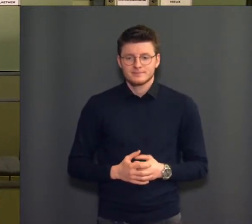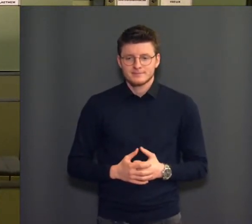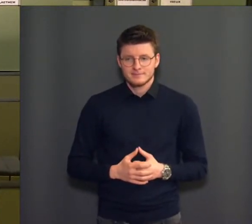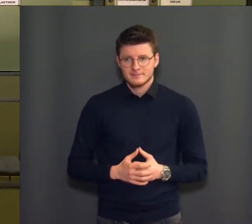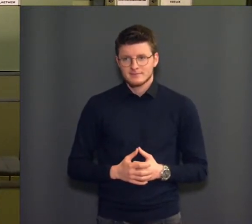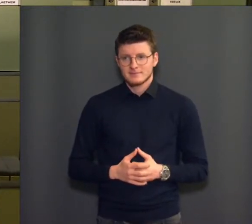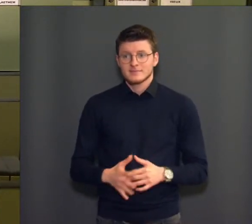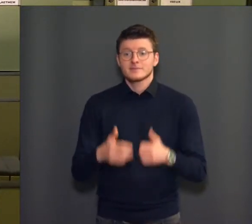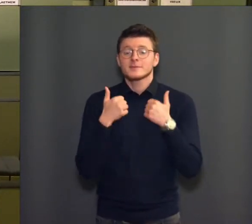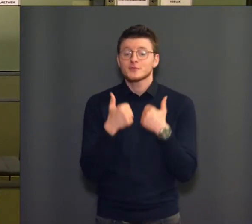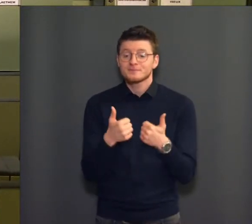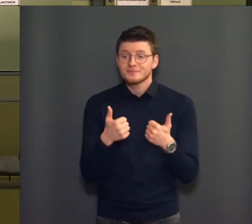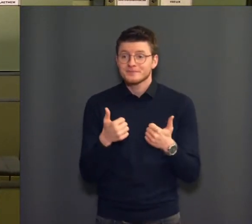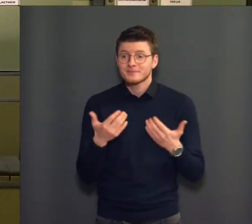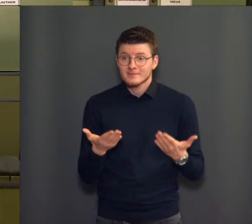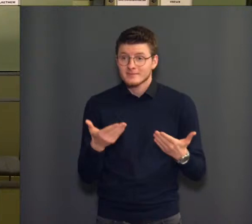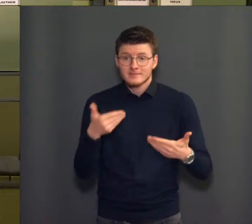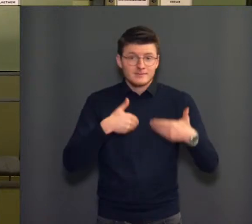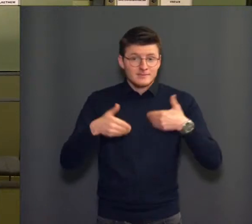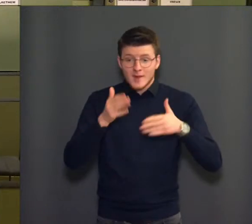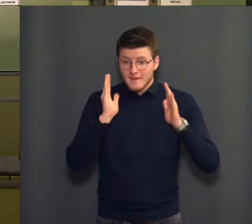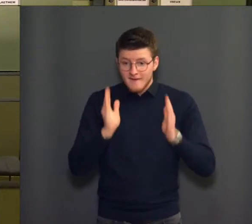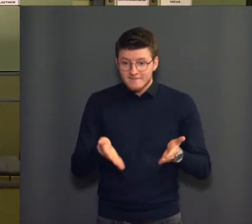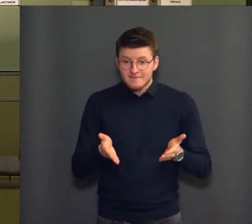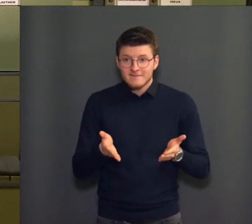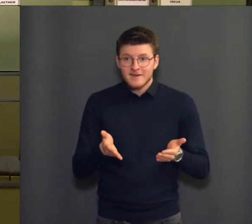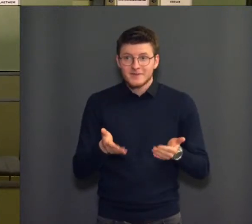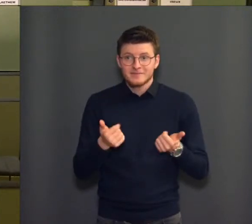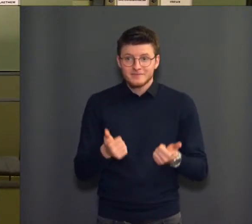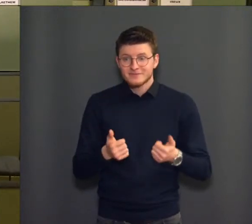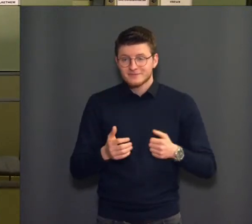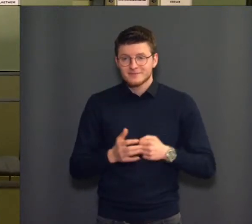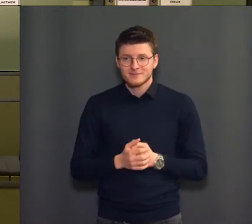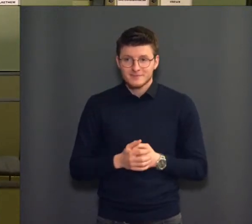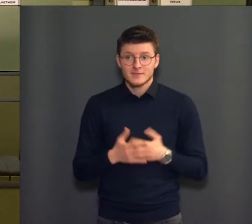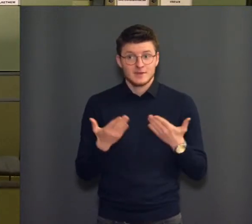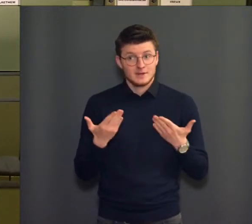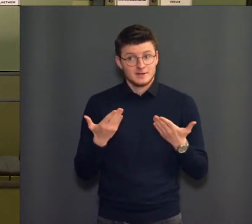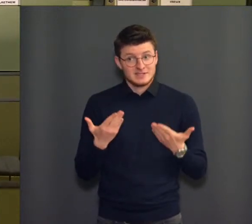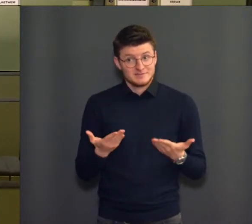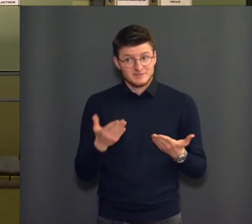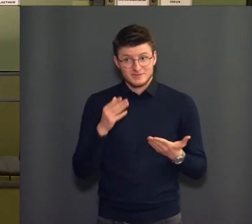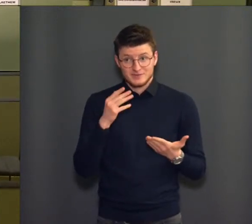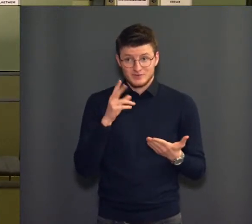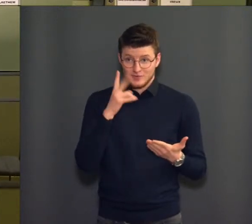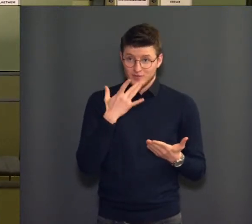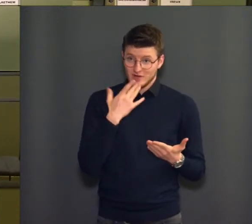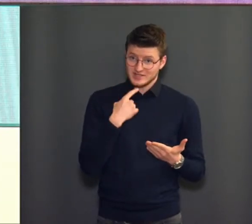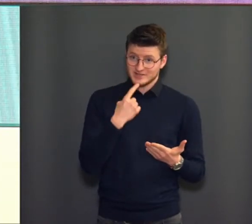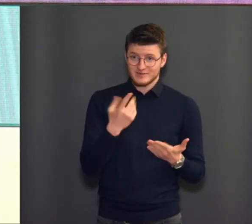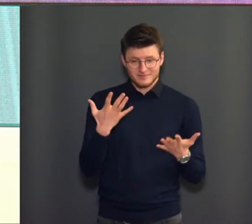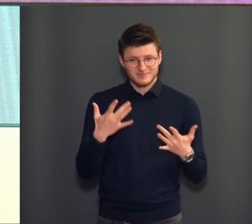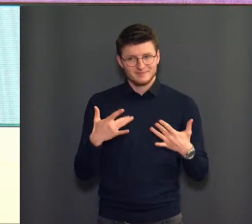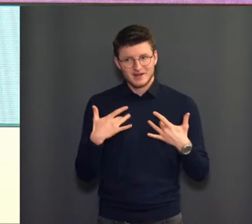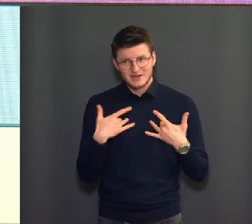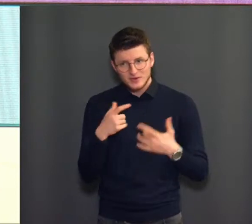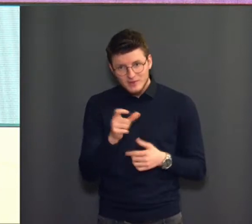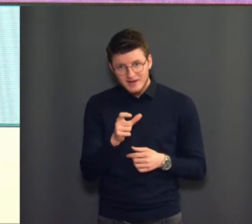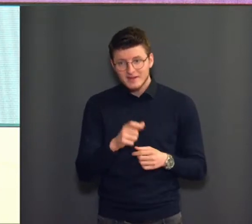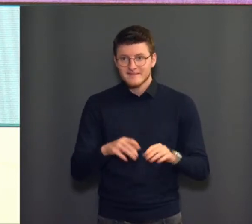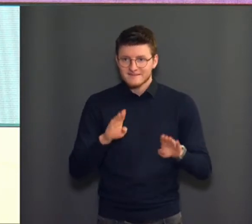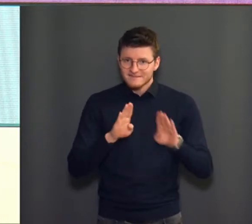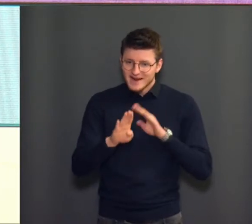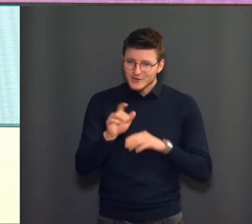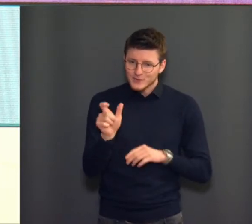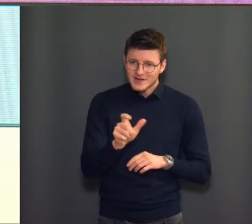Oké, dat waren alle vragen die we hebben ontvangen. Dan rest er mij enkel om jullie een prettig en veilig weekend toe te wensen. En de